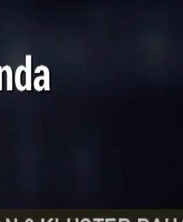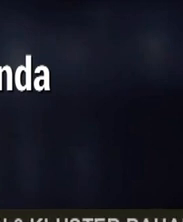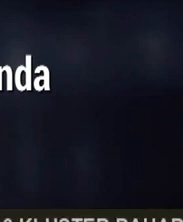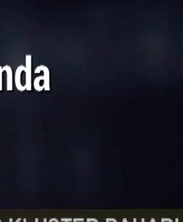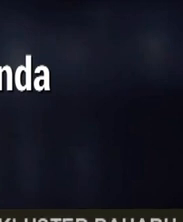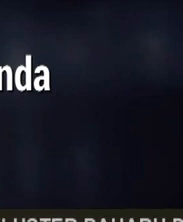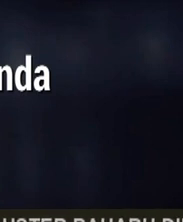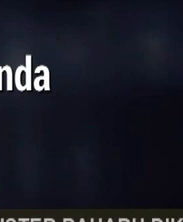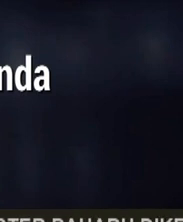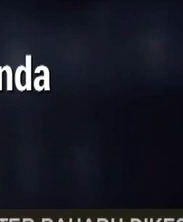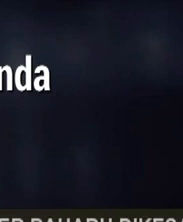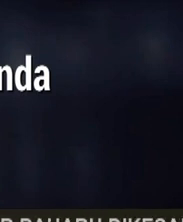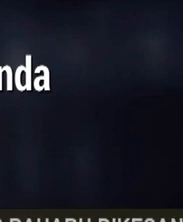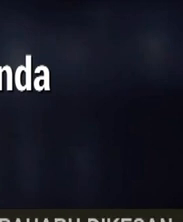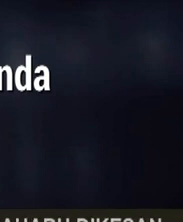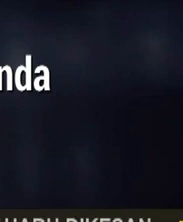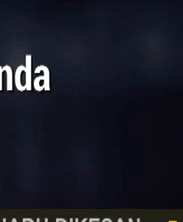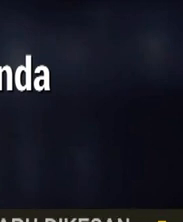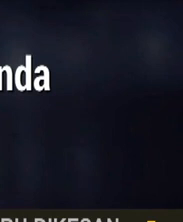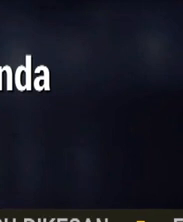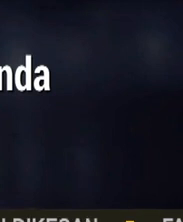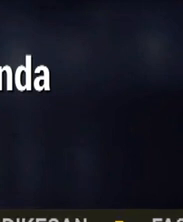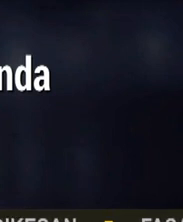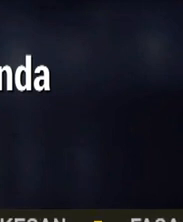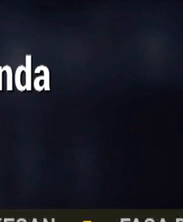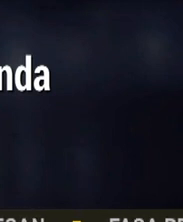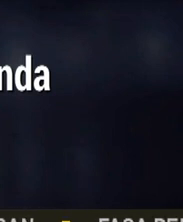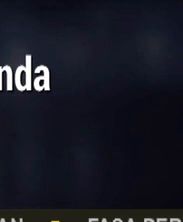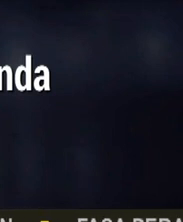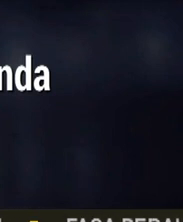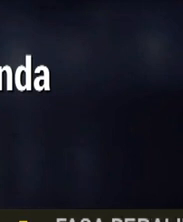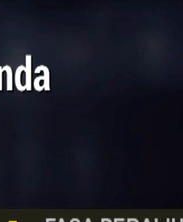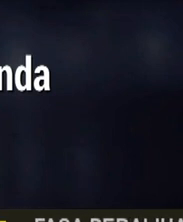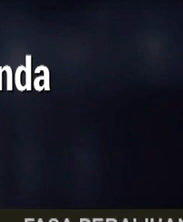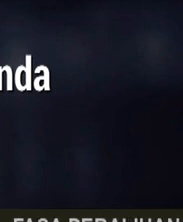2012 1 i Rp